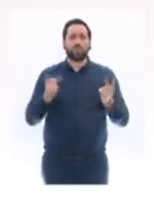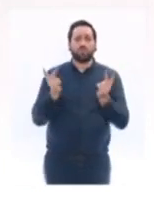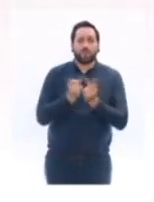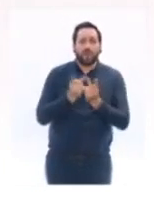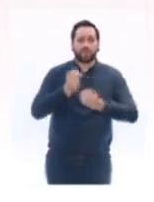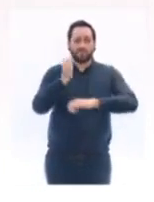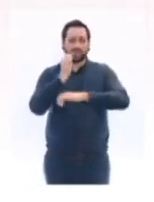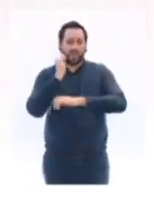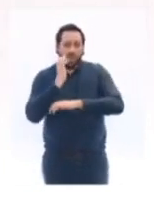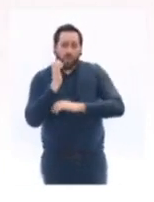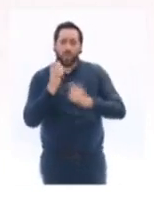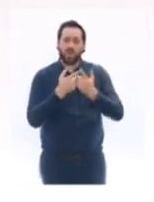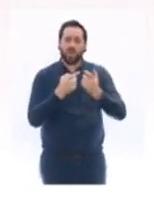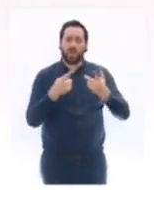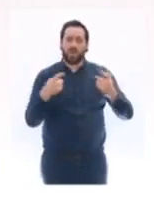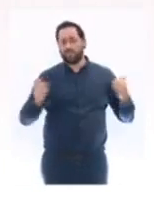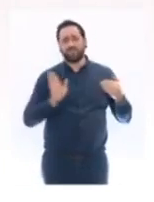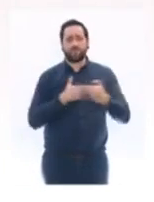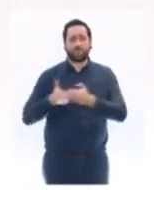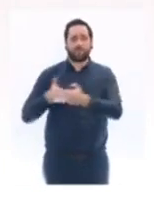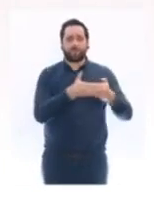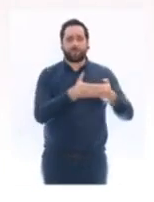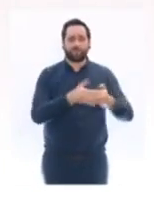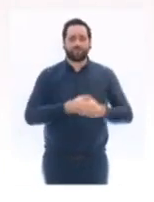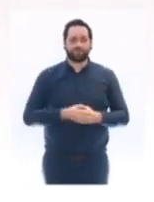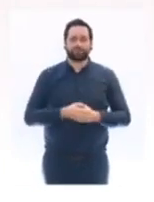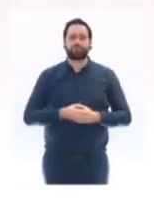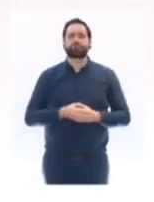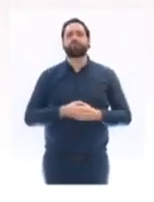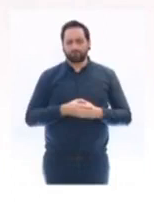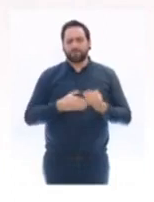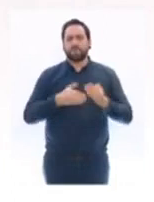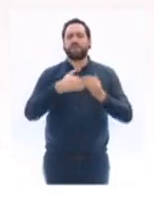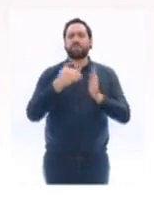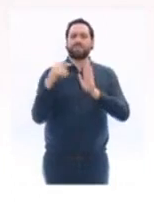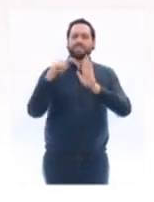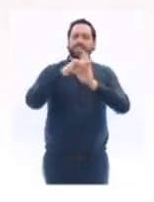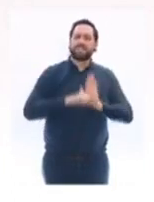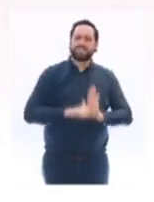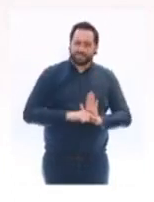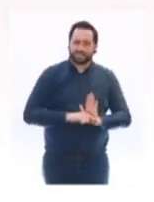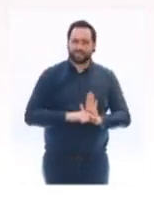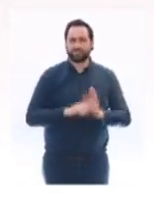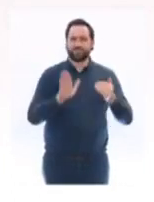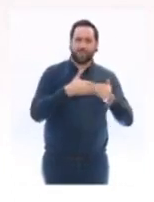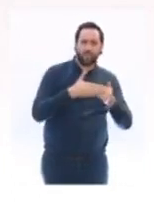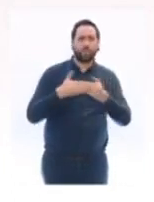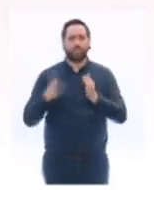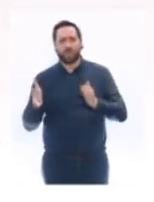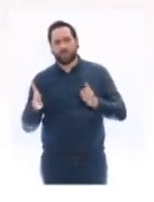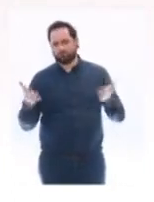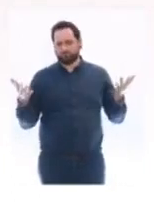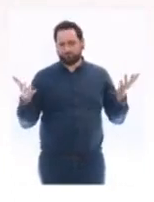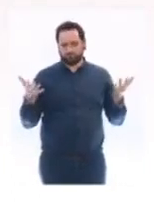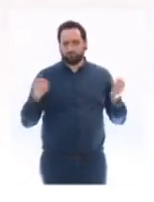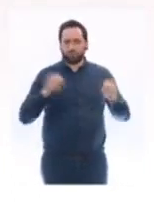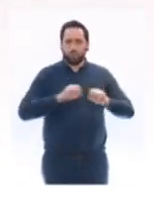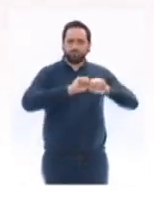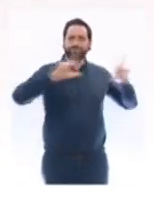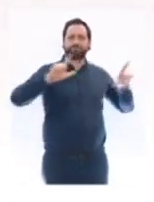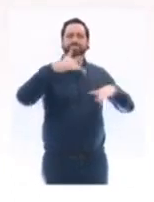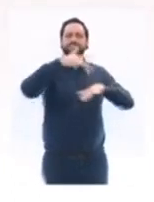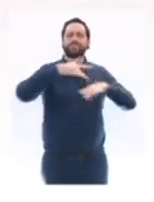Là encore, vous trouverez la liste complète de ces établissements sur le site du gouvernement. Les dérogations